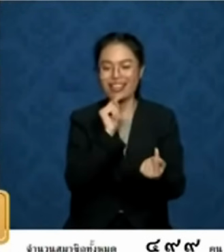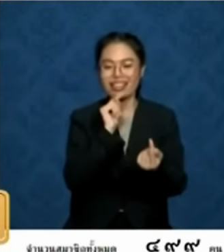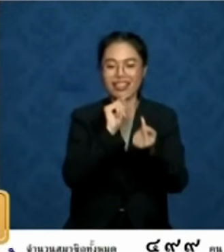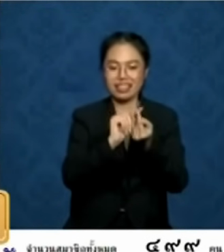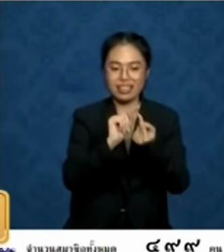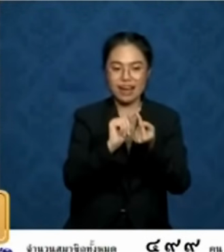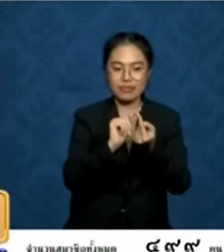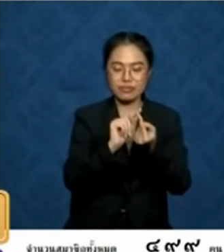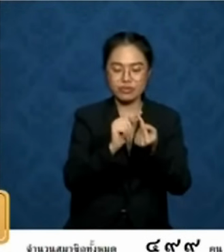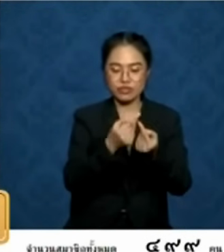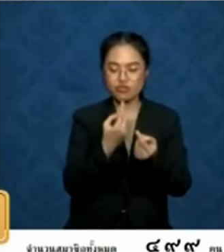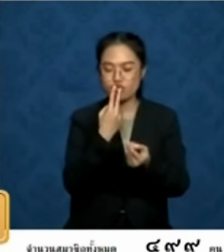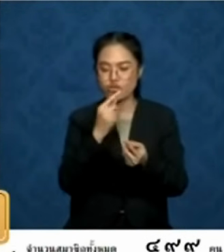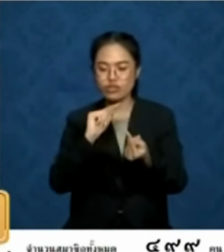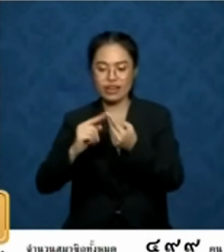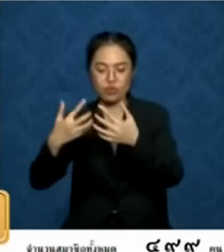า